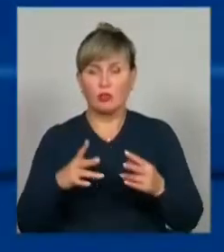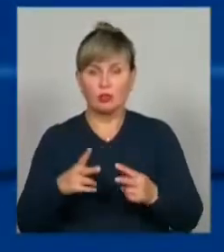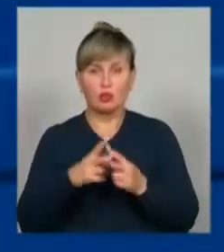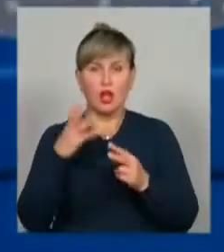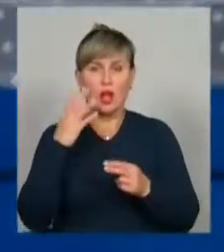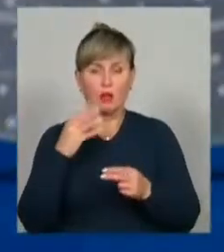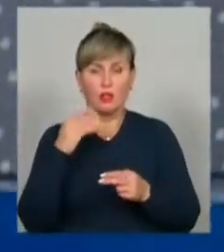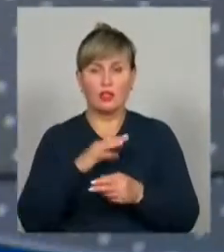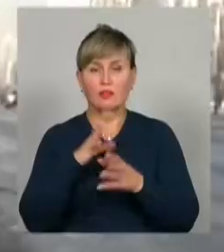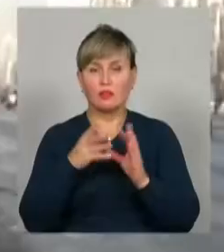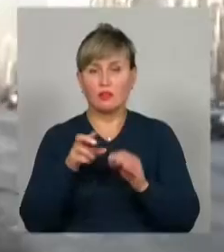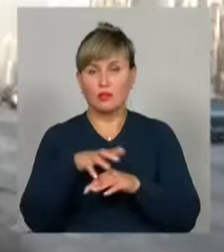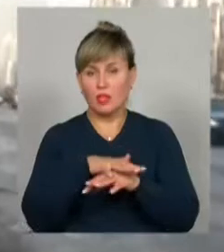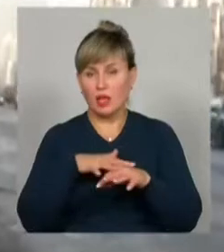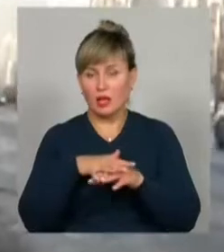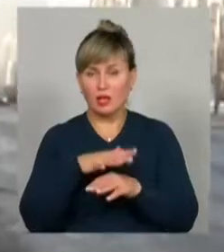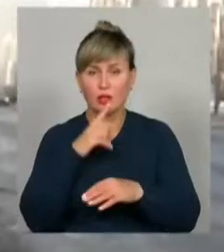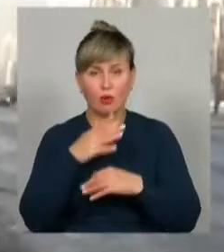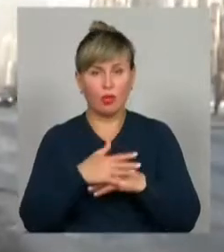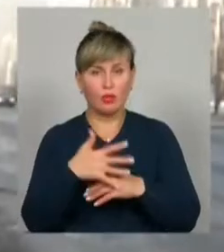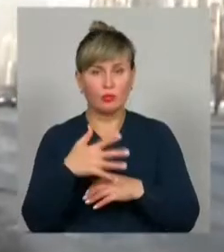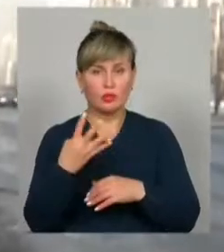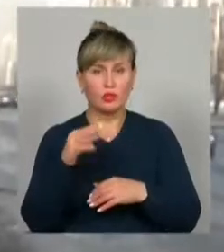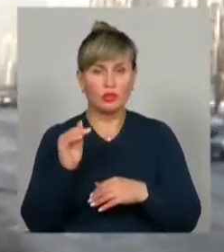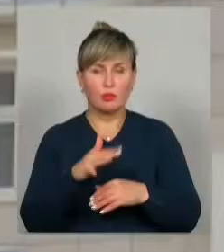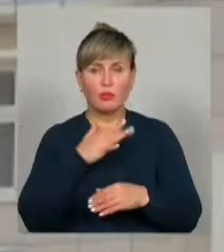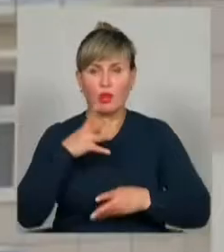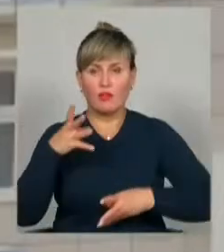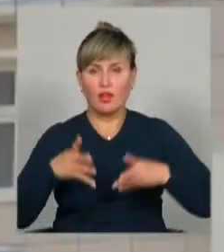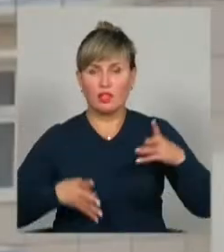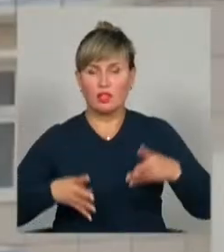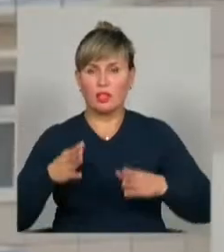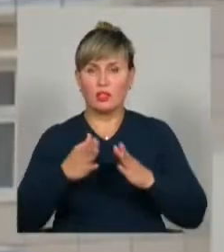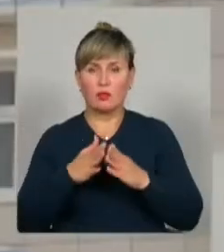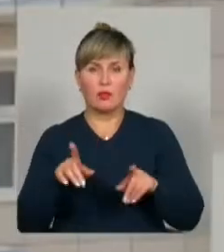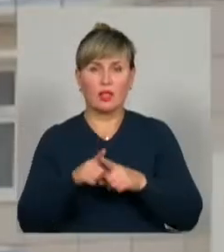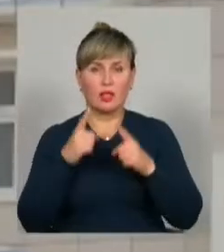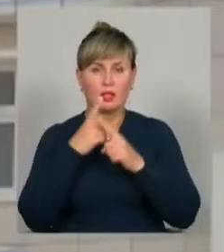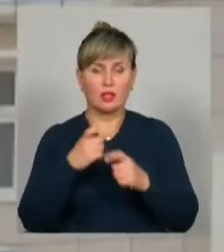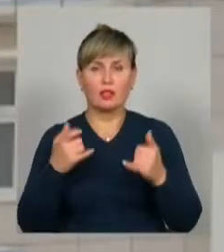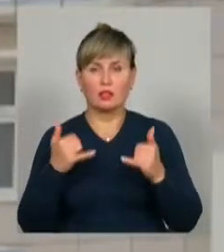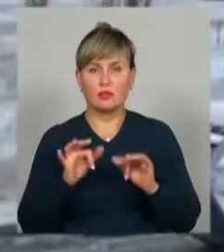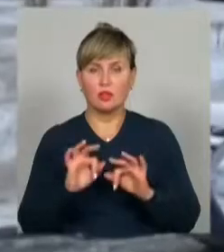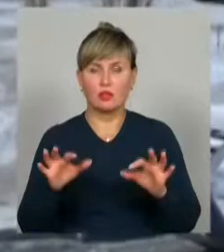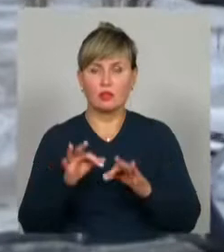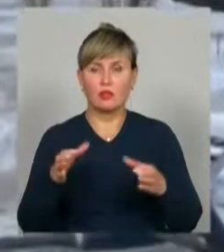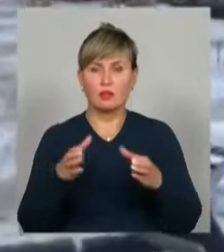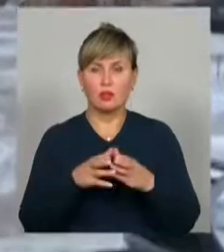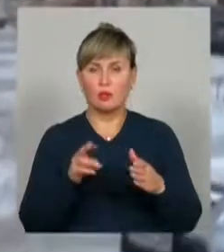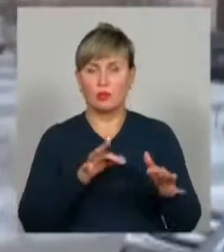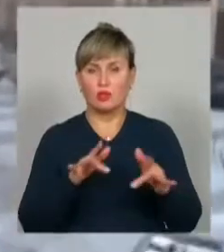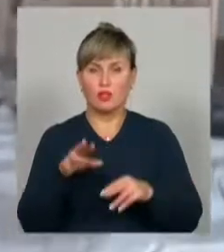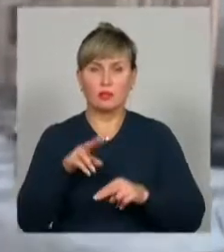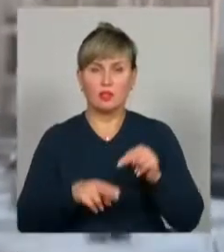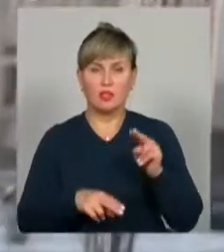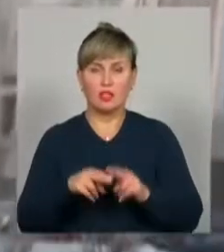Алматы. Всего же в стране порядка 54 тысяч многоквартирных домов. Такими данными сегодня поделились в Комитете по делам